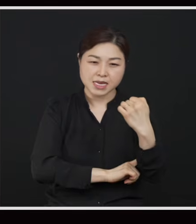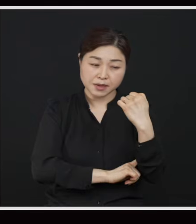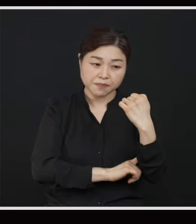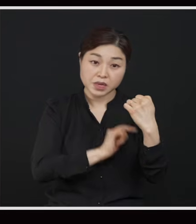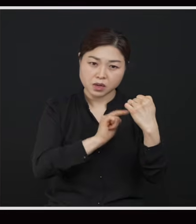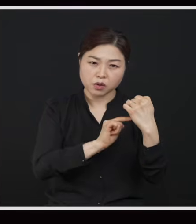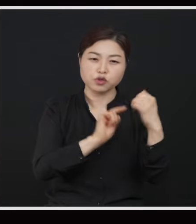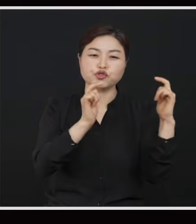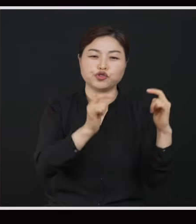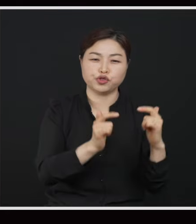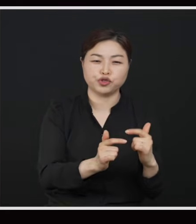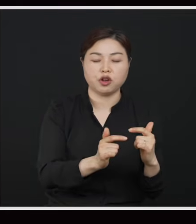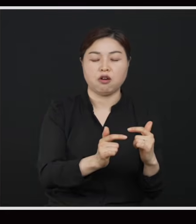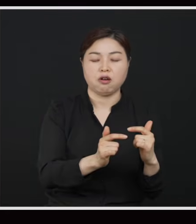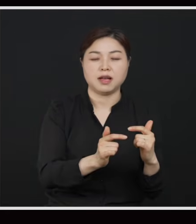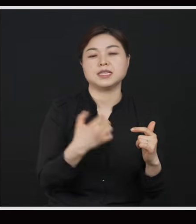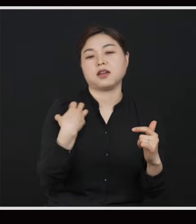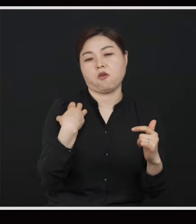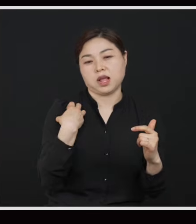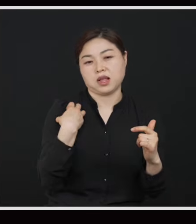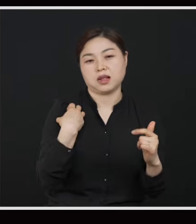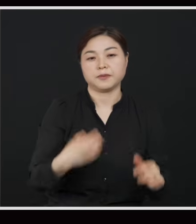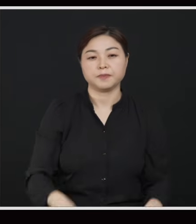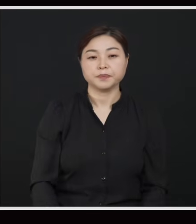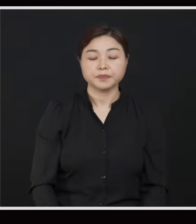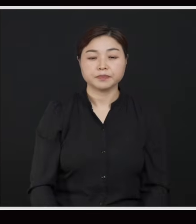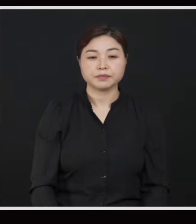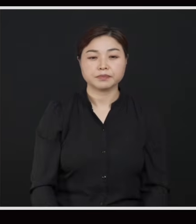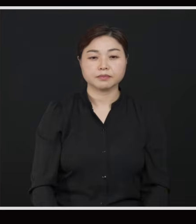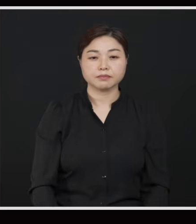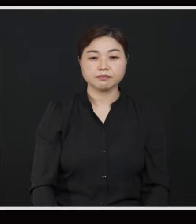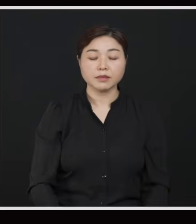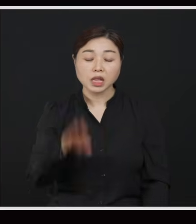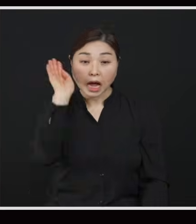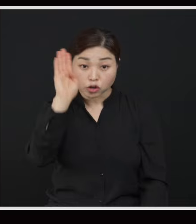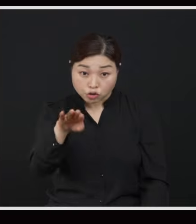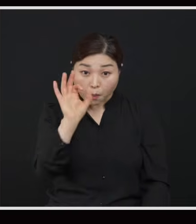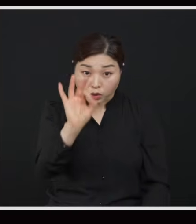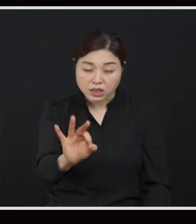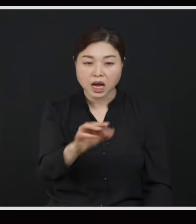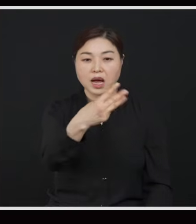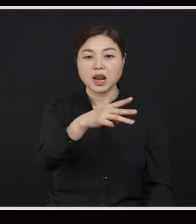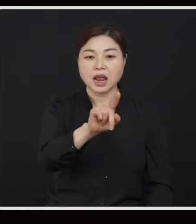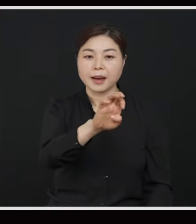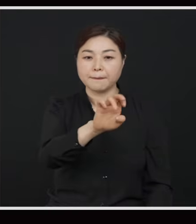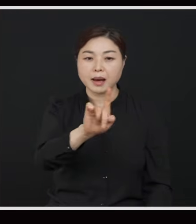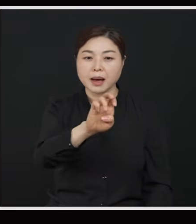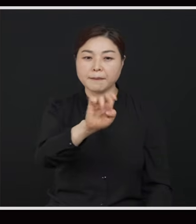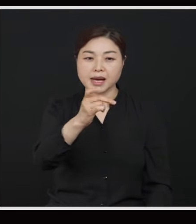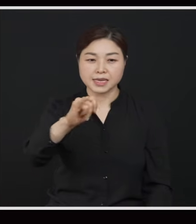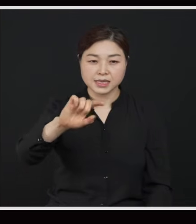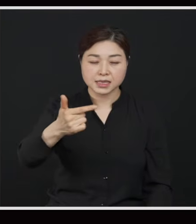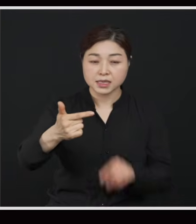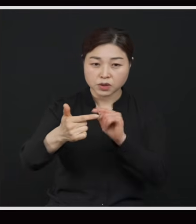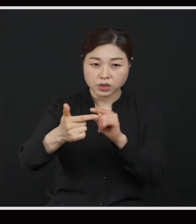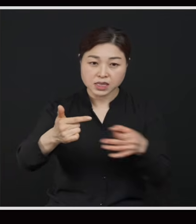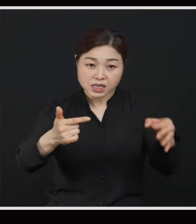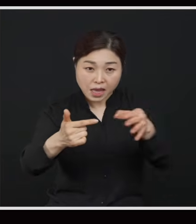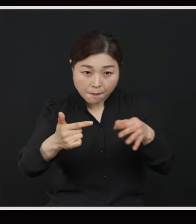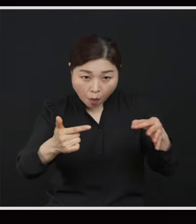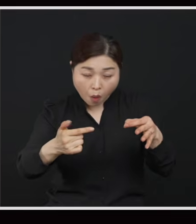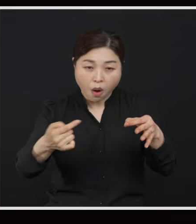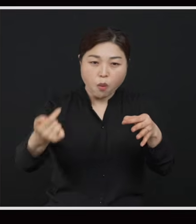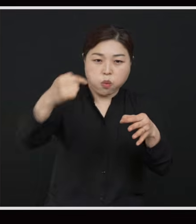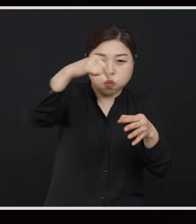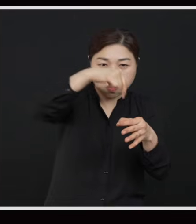너무 과도한 걸 좀 억제하는 그런 기능이 있는 약인데, 근데 나중에 보니까 이 라파마이신이라는